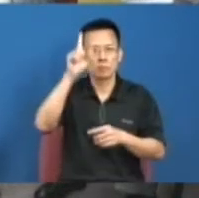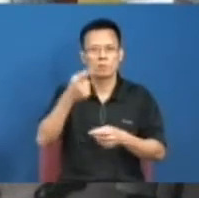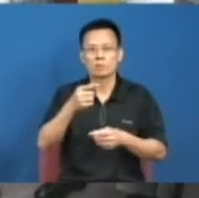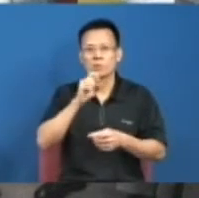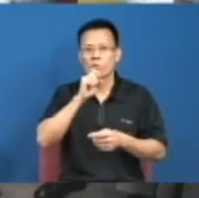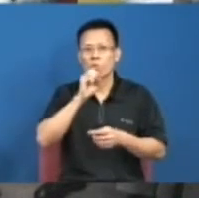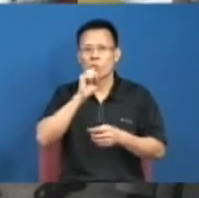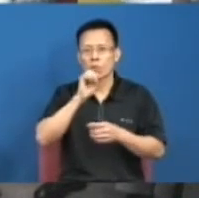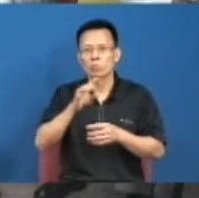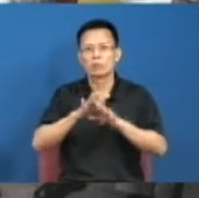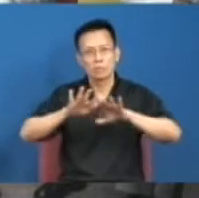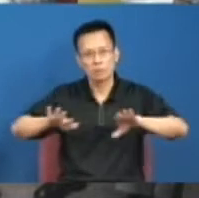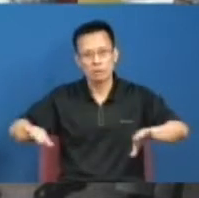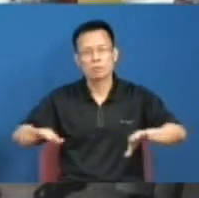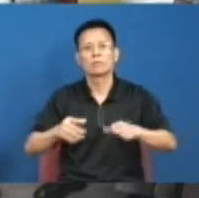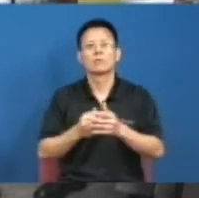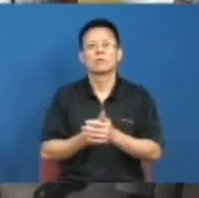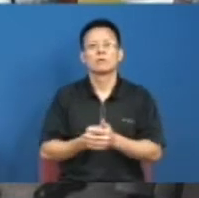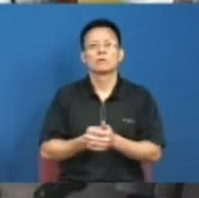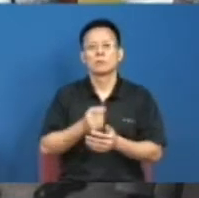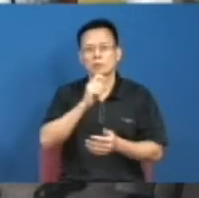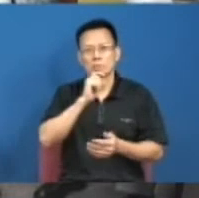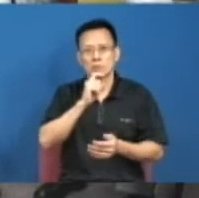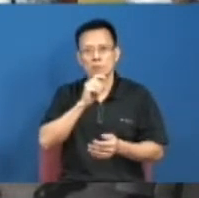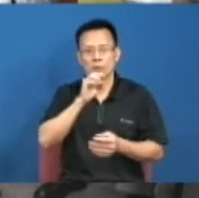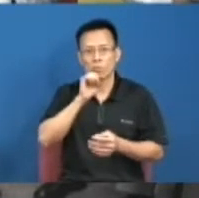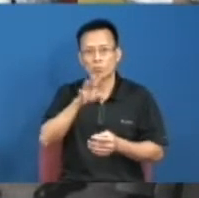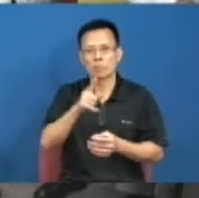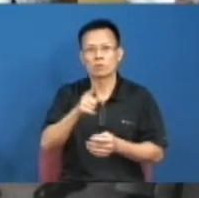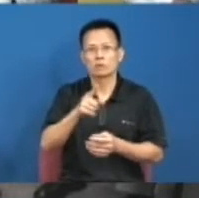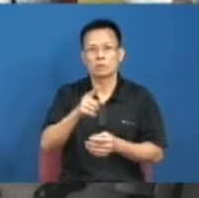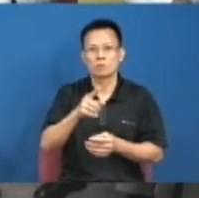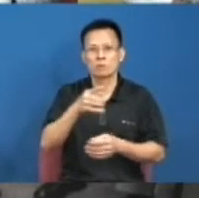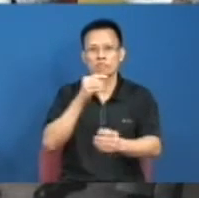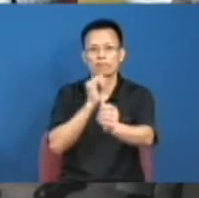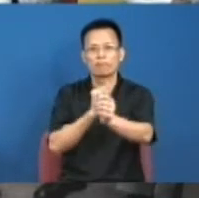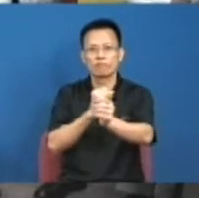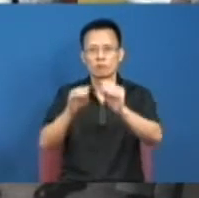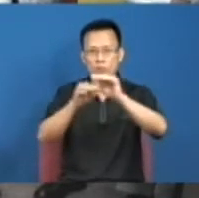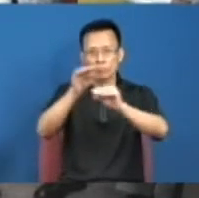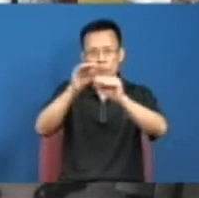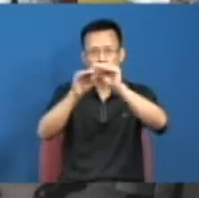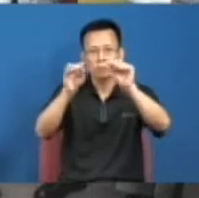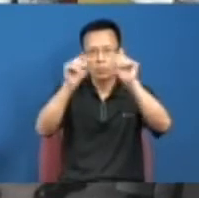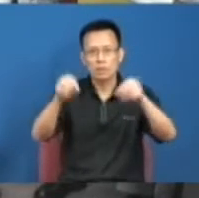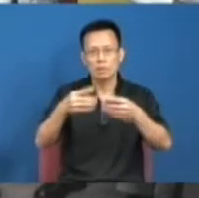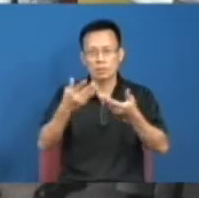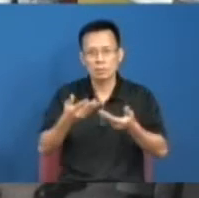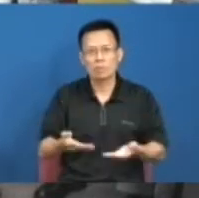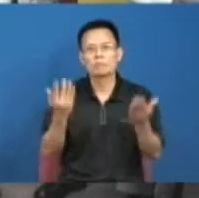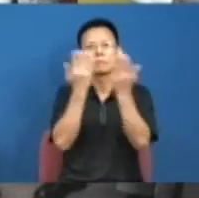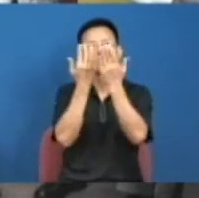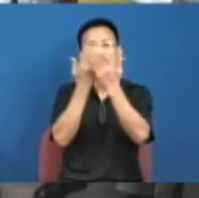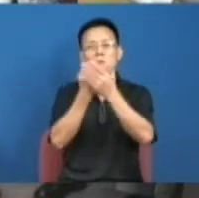啦，以至到點樣講呢嗰啲僭建嘅問題，處理僭建問題啦。咁今集咧，蒲職又歡迎